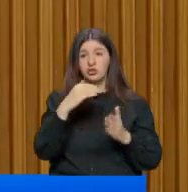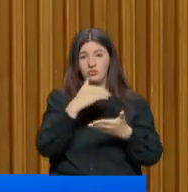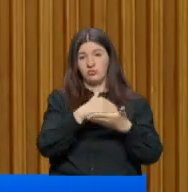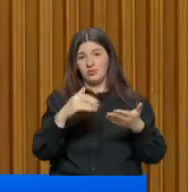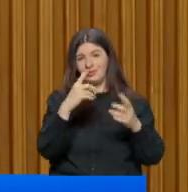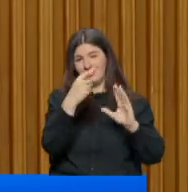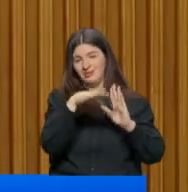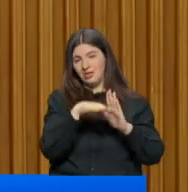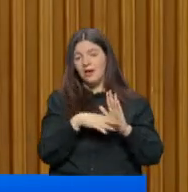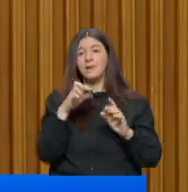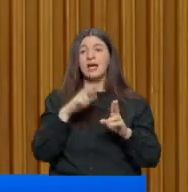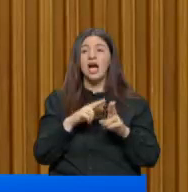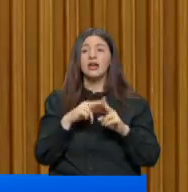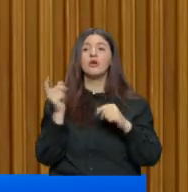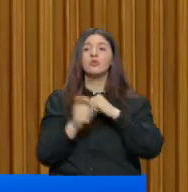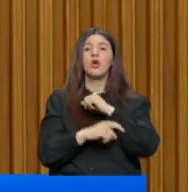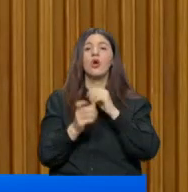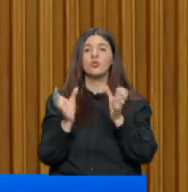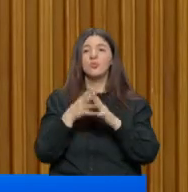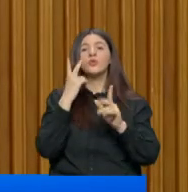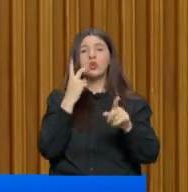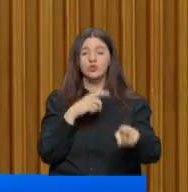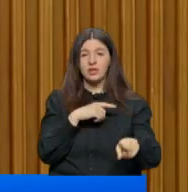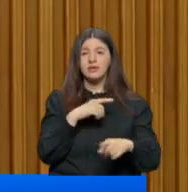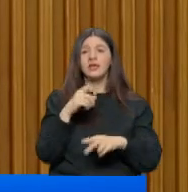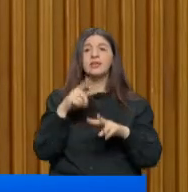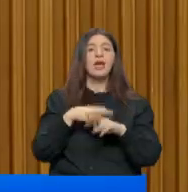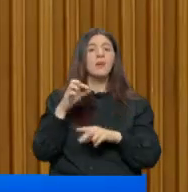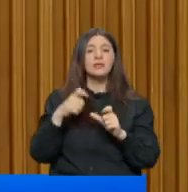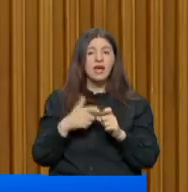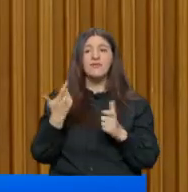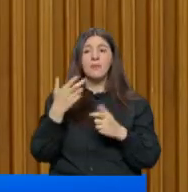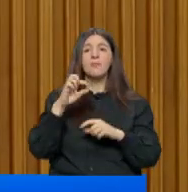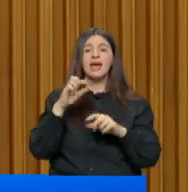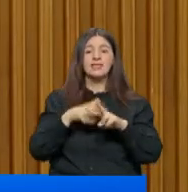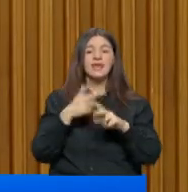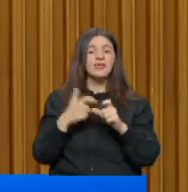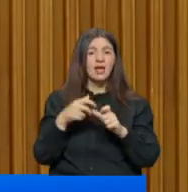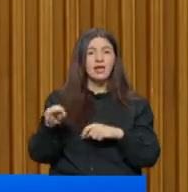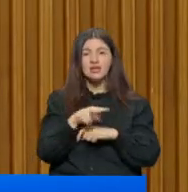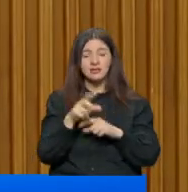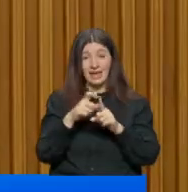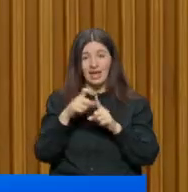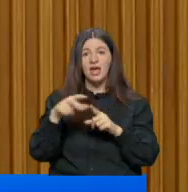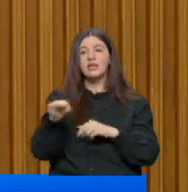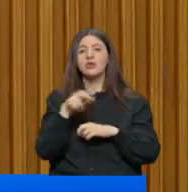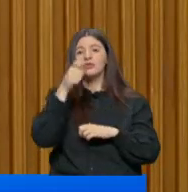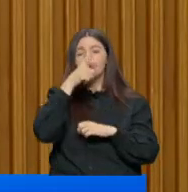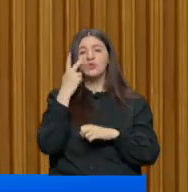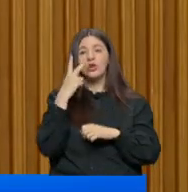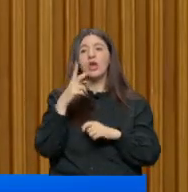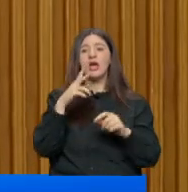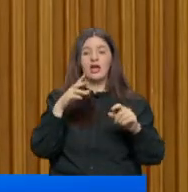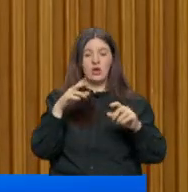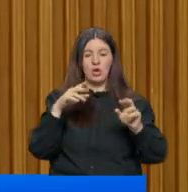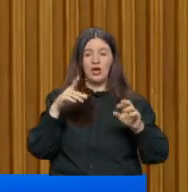paragrafı PKK'yı terör örgütü olarak görürken YPG ve PYD Türkiye'ye yönelik ulusal